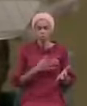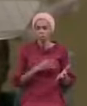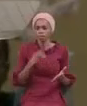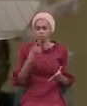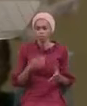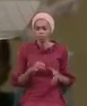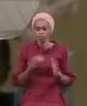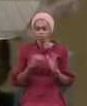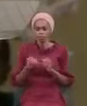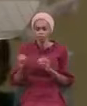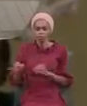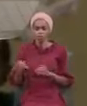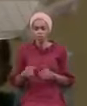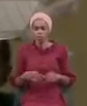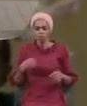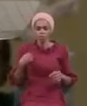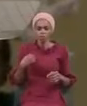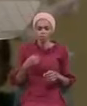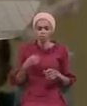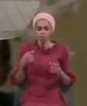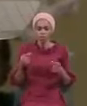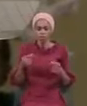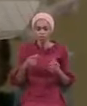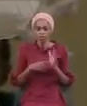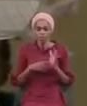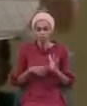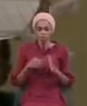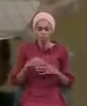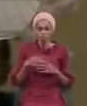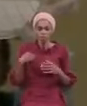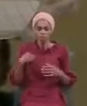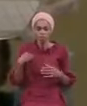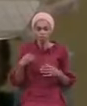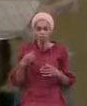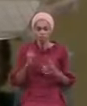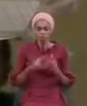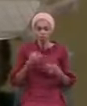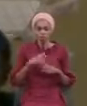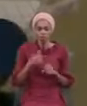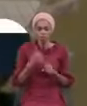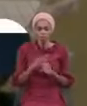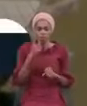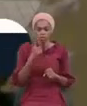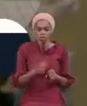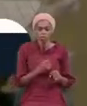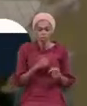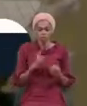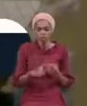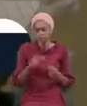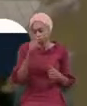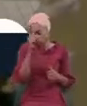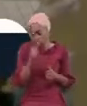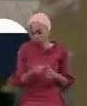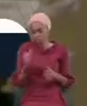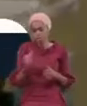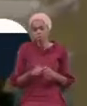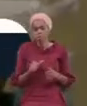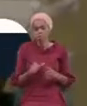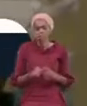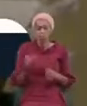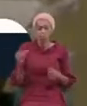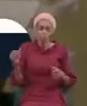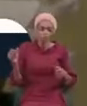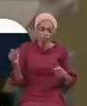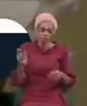faire appeler chaque fois ces choses étaient attaché à les habits pour le permettre de se souvenir afin